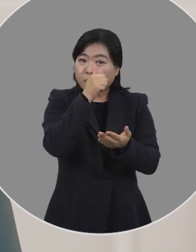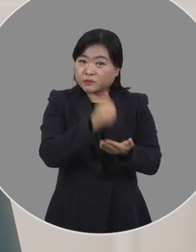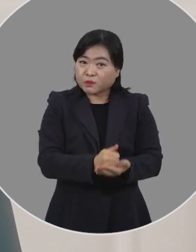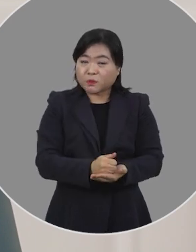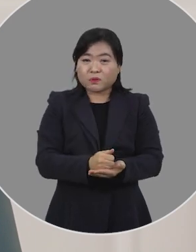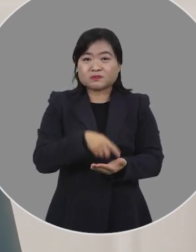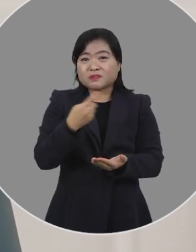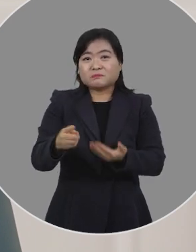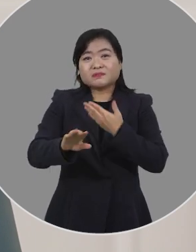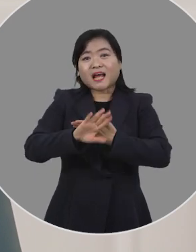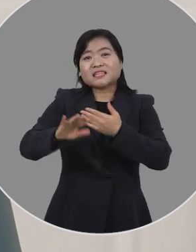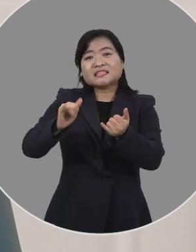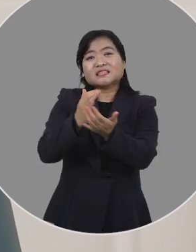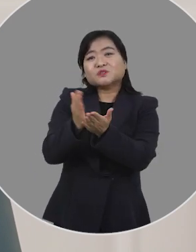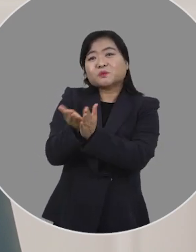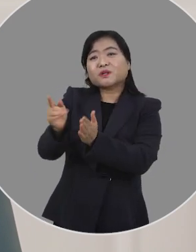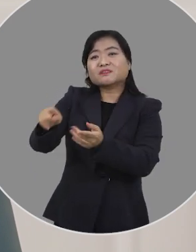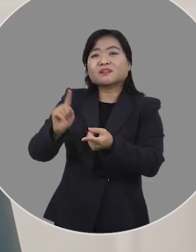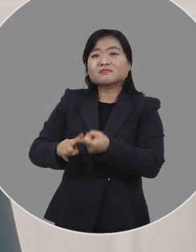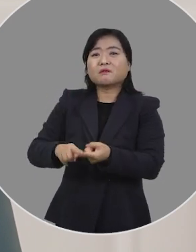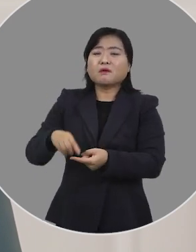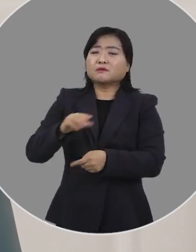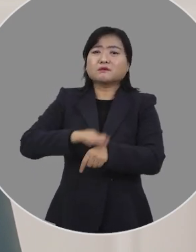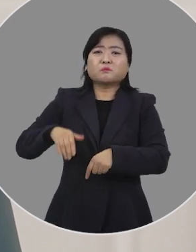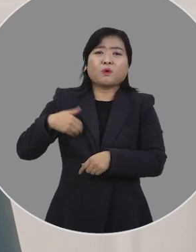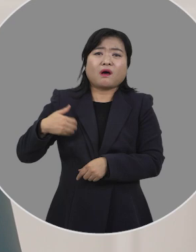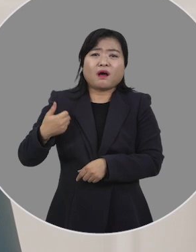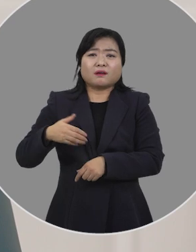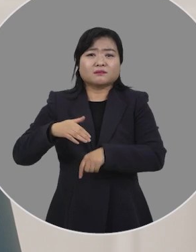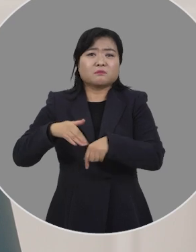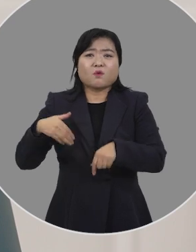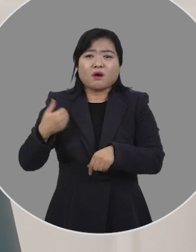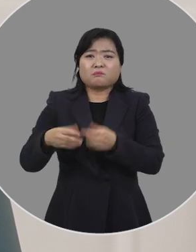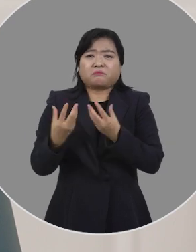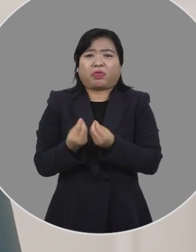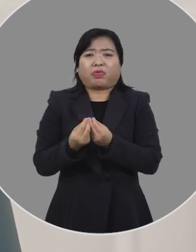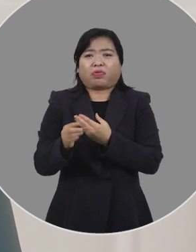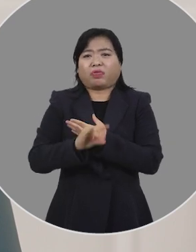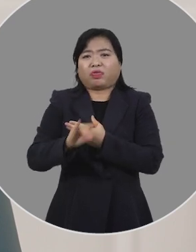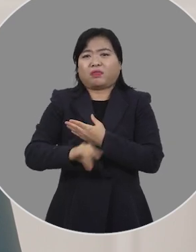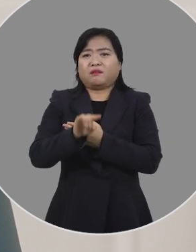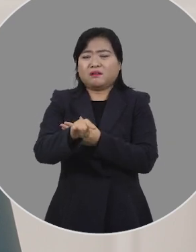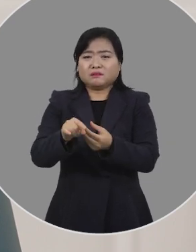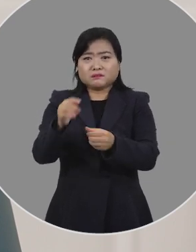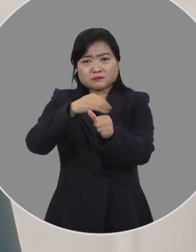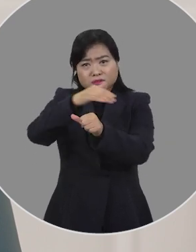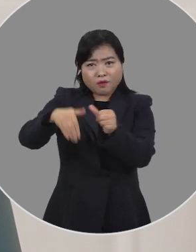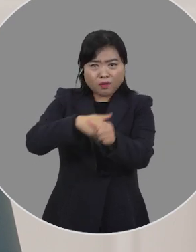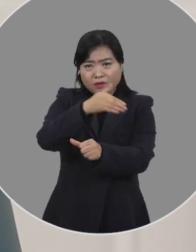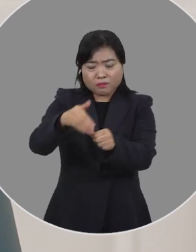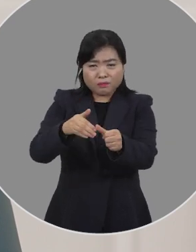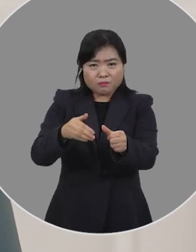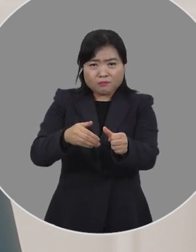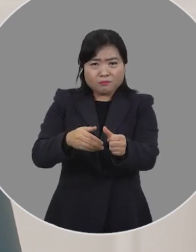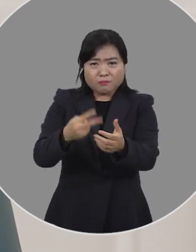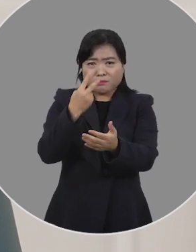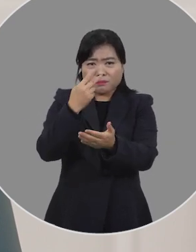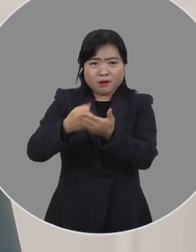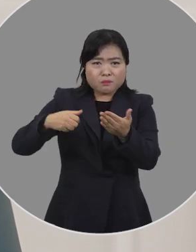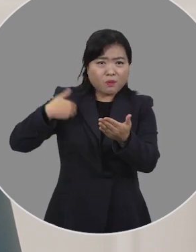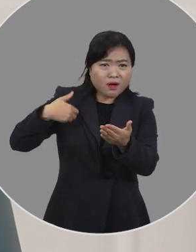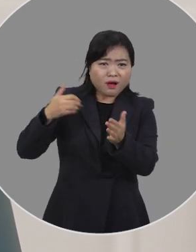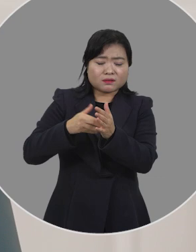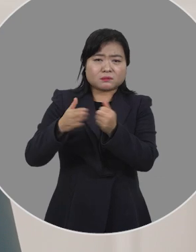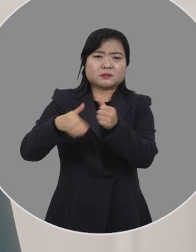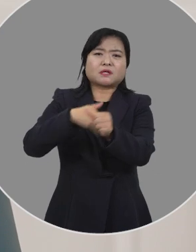범죄고 그 다음에 다른 인종의 경우는 잘 몰라서 상황 파악 안 된 상태에서 그랬어 하고 상황